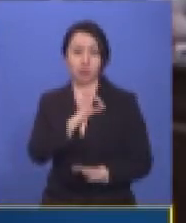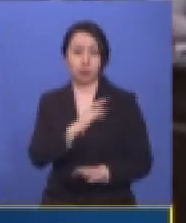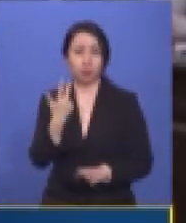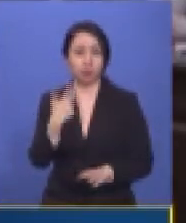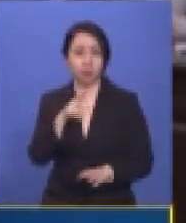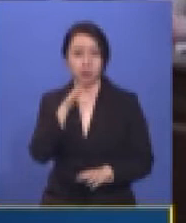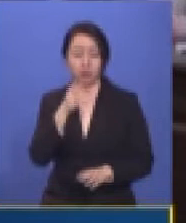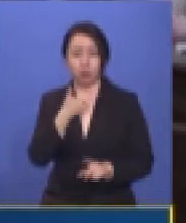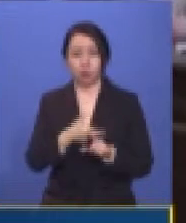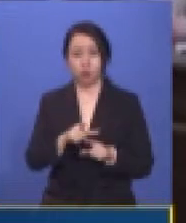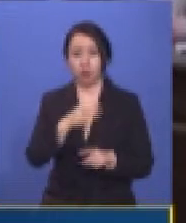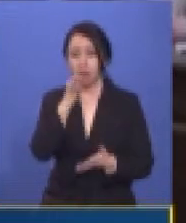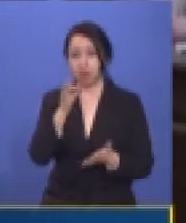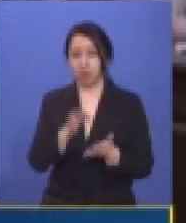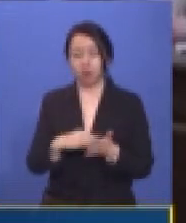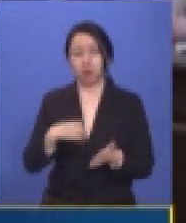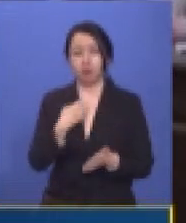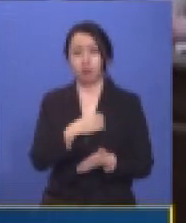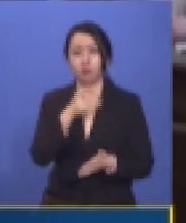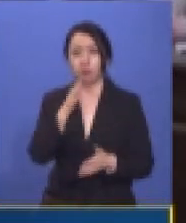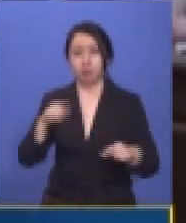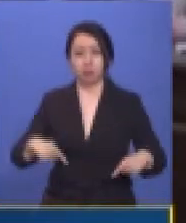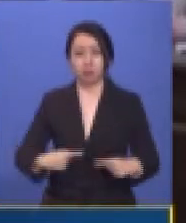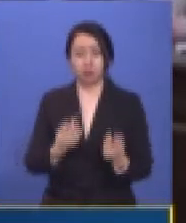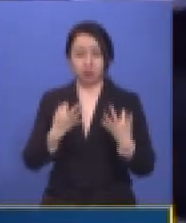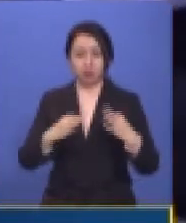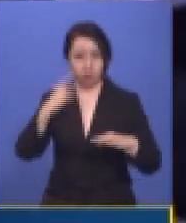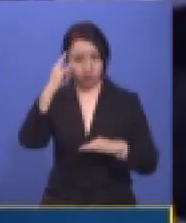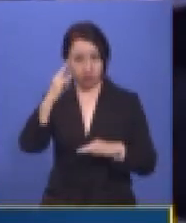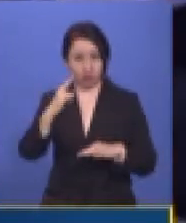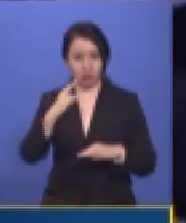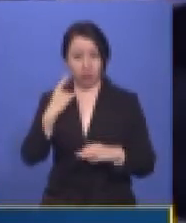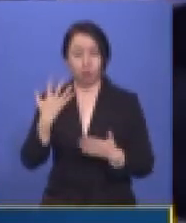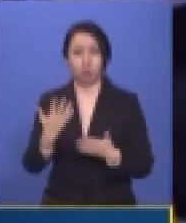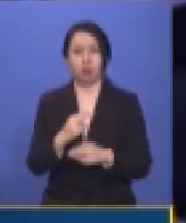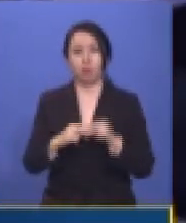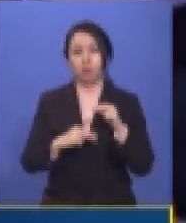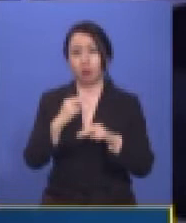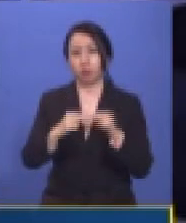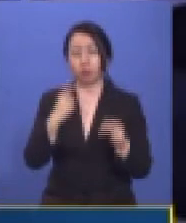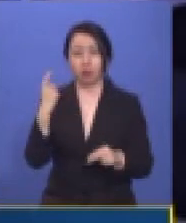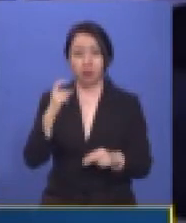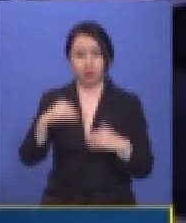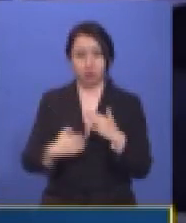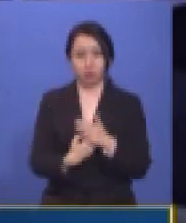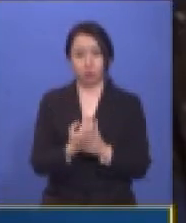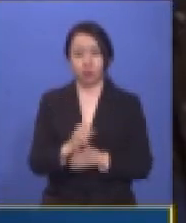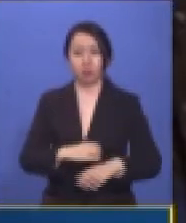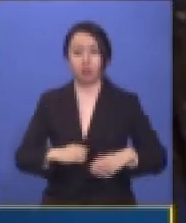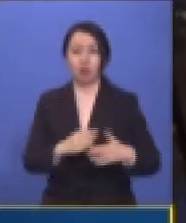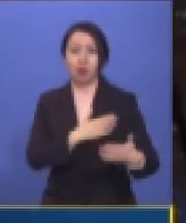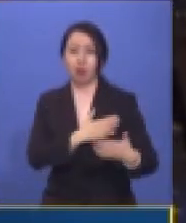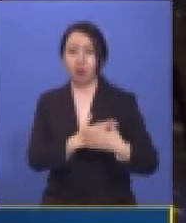лет – самый ответственный и значимый период в истории становления независимого Казахстана. Успешно построена экономика нового типа.